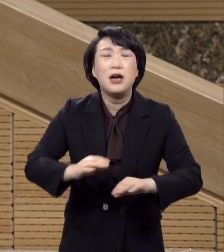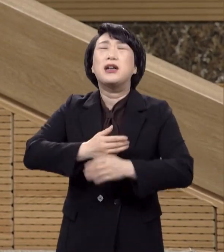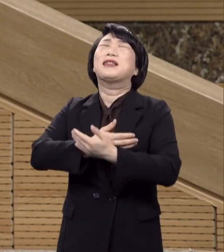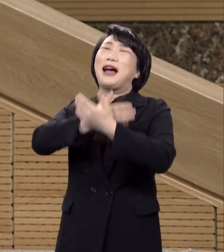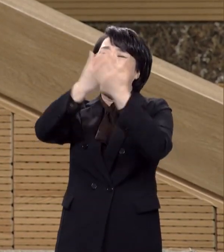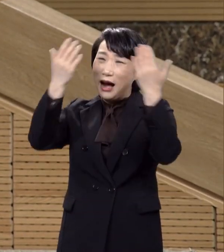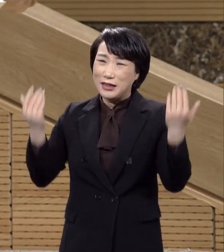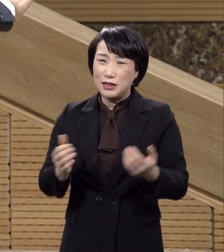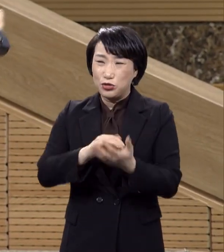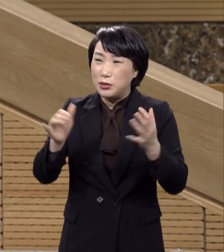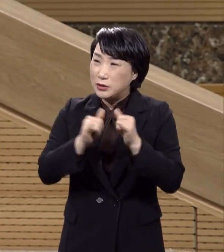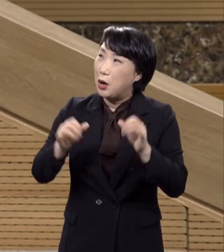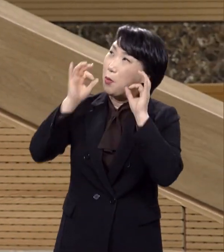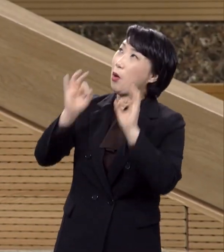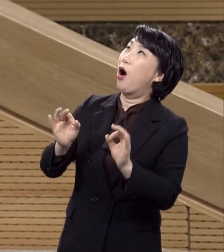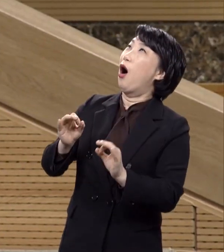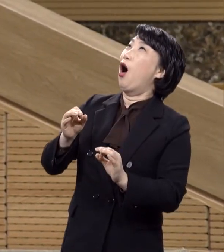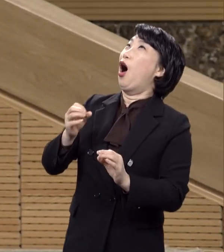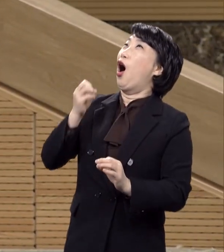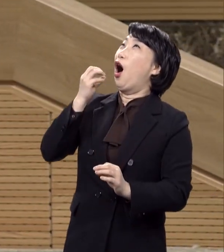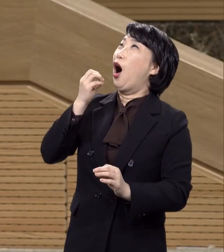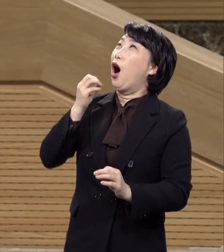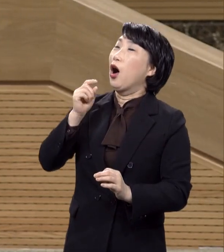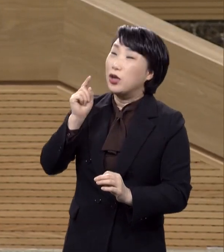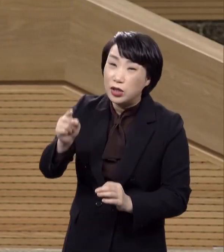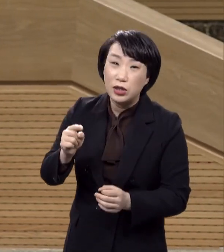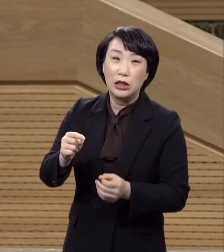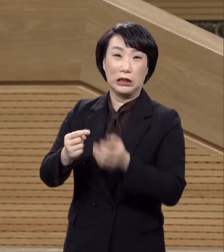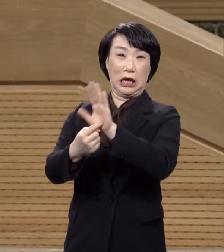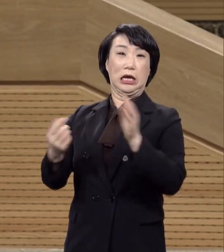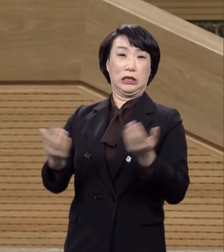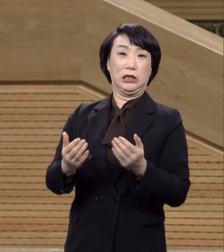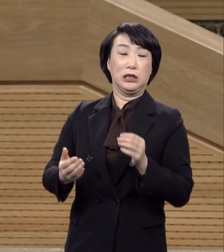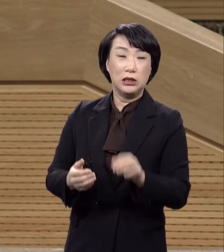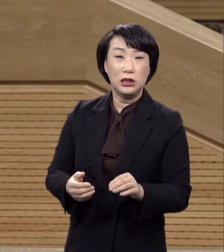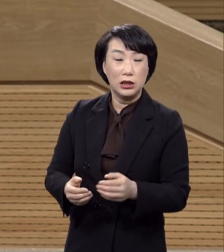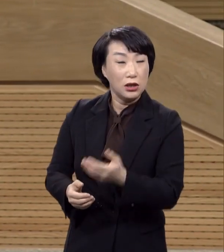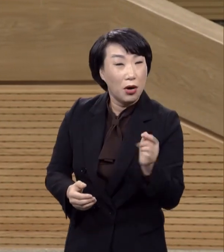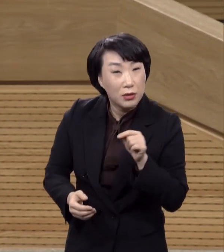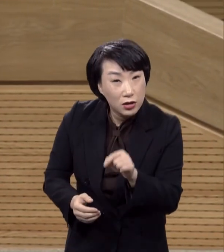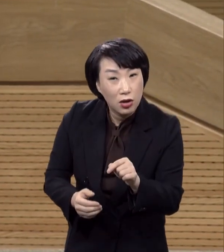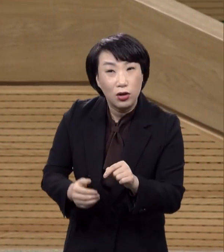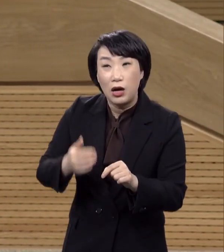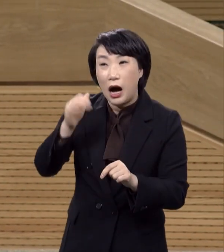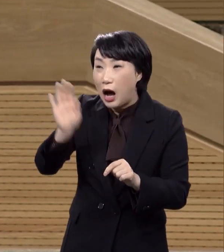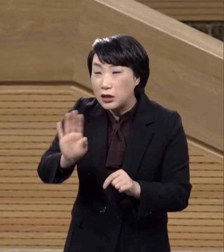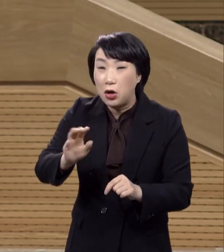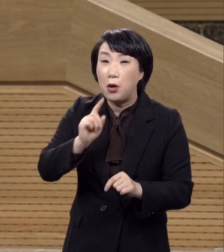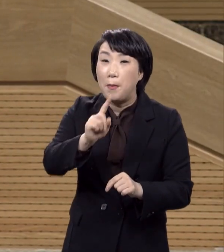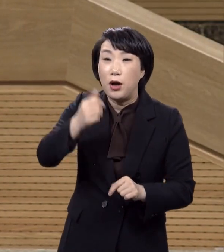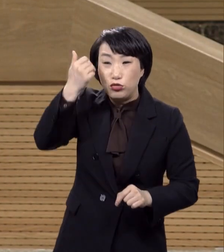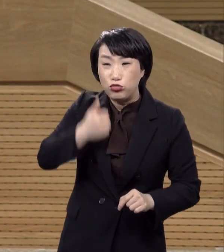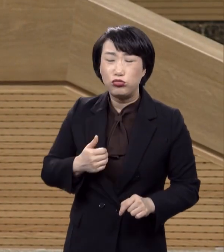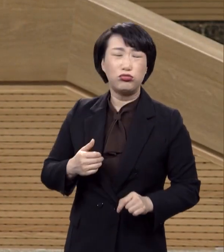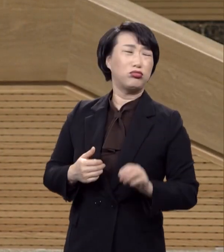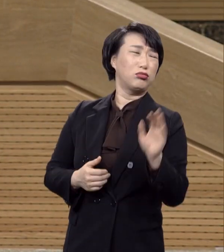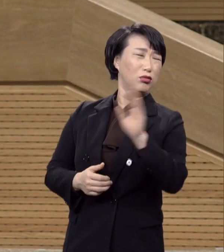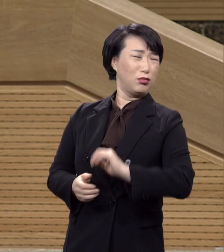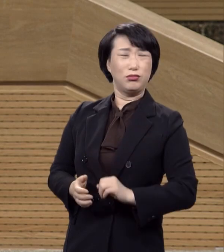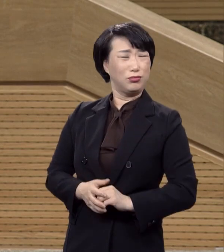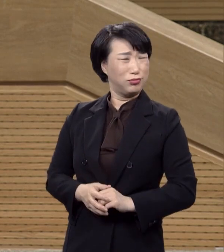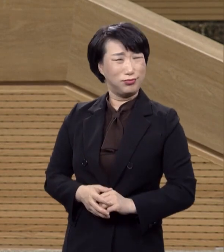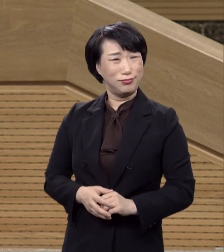대낮에 많은 사람이 다 보는 앞에서 이루어진 것이니 누가 이 사실을 부인할 수 있겠느냐고, 부인할